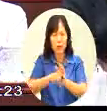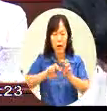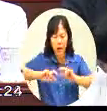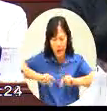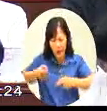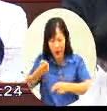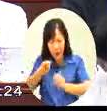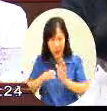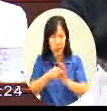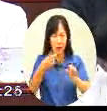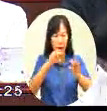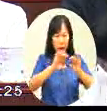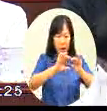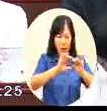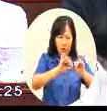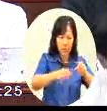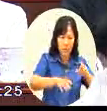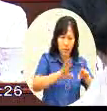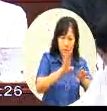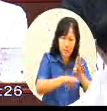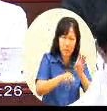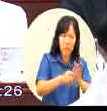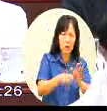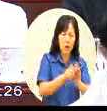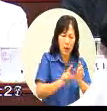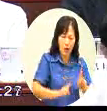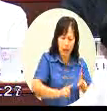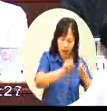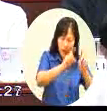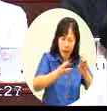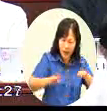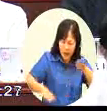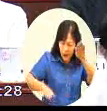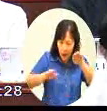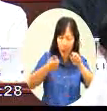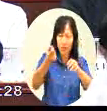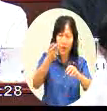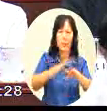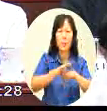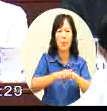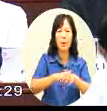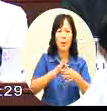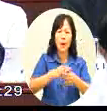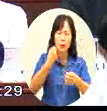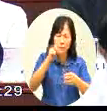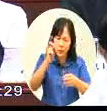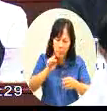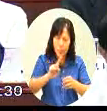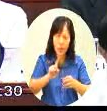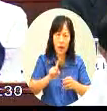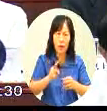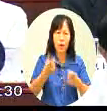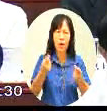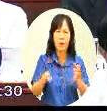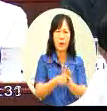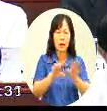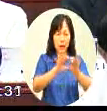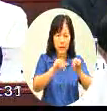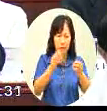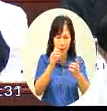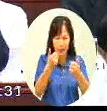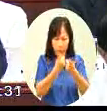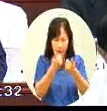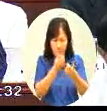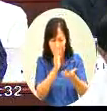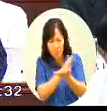是公告地价会比公告限值调的幅度略高。但是至于如何，还是要看地评会，应该是合议